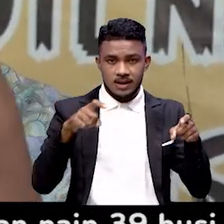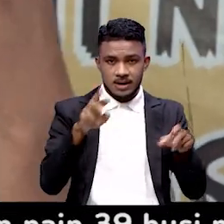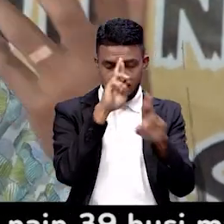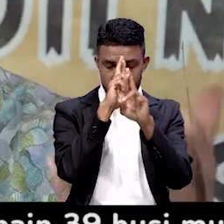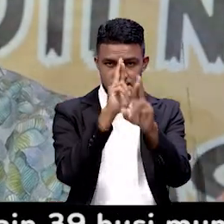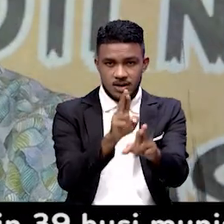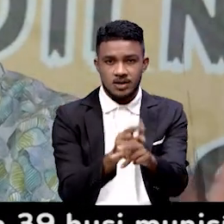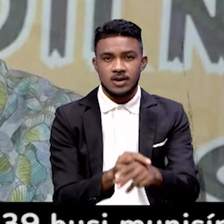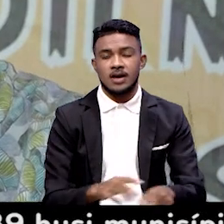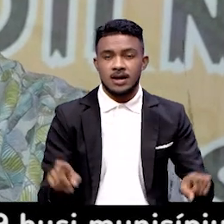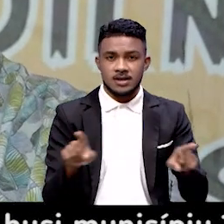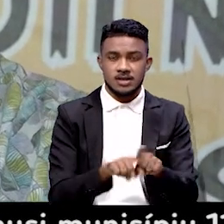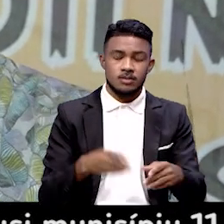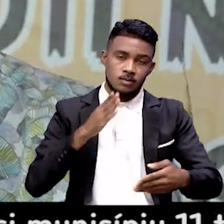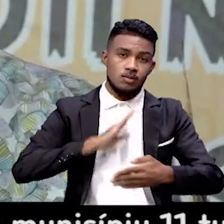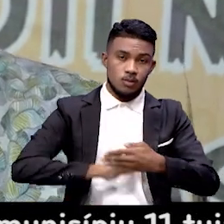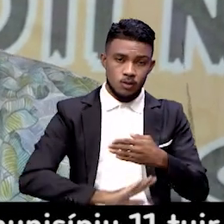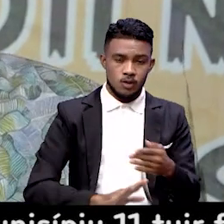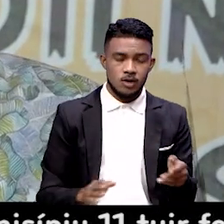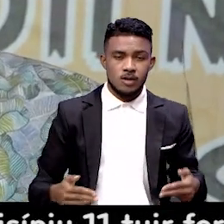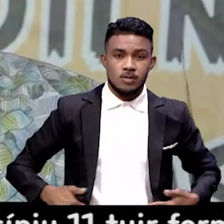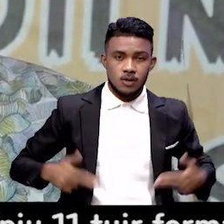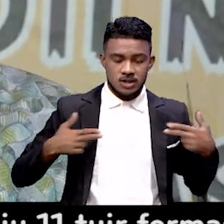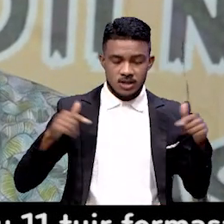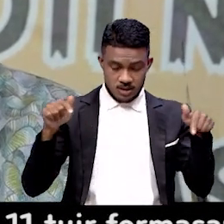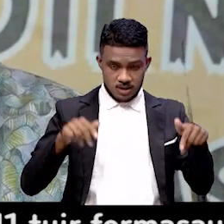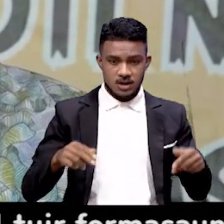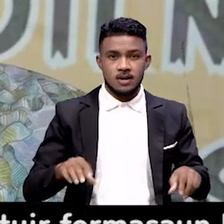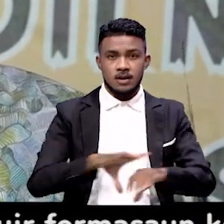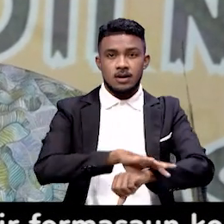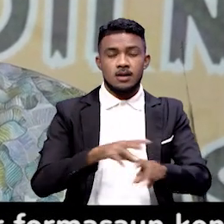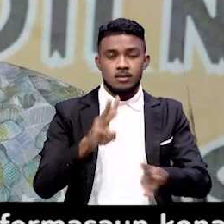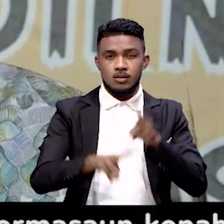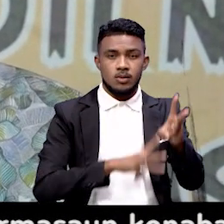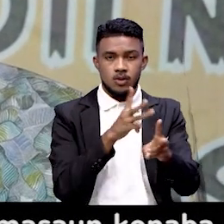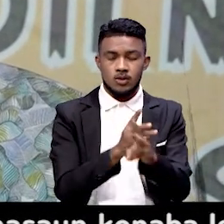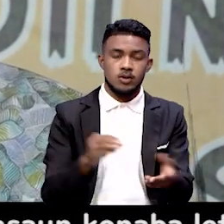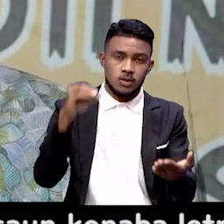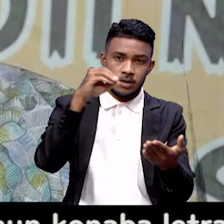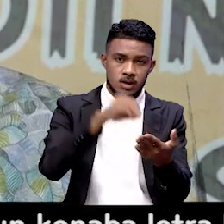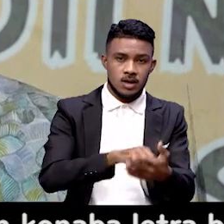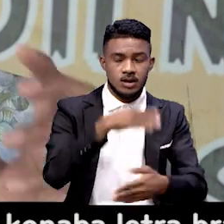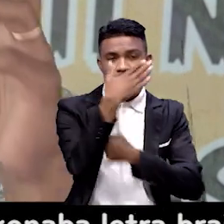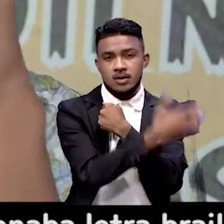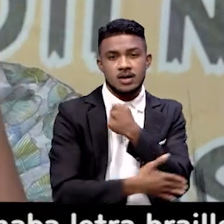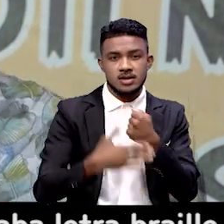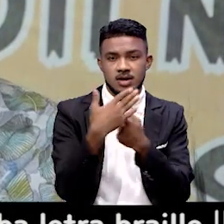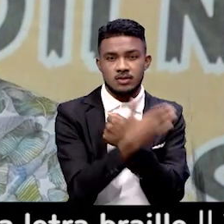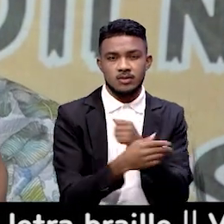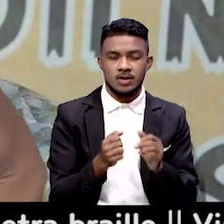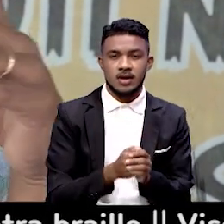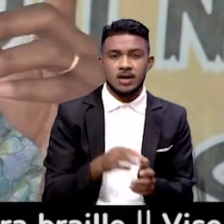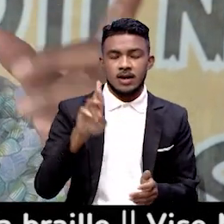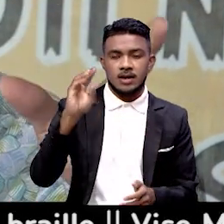ide, morzia mundur be, demokratik ne, ita tau nasau ne republika demokratik. Eba ita tensir ia